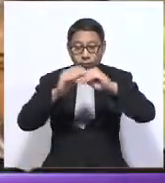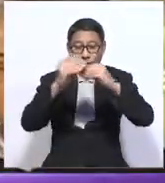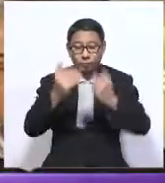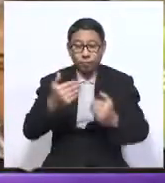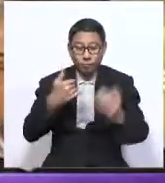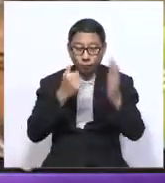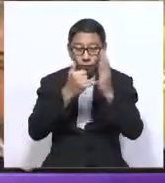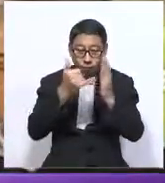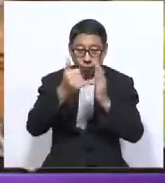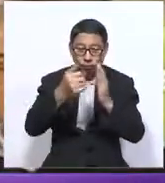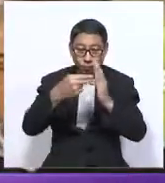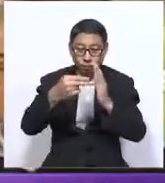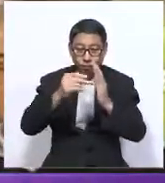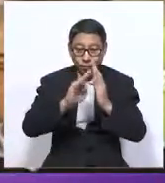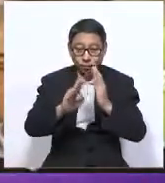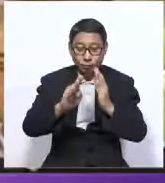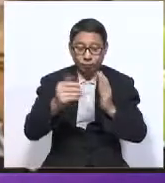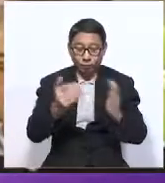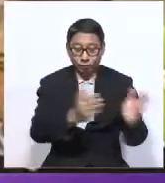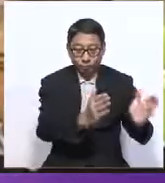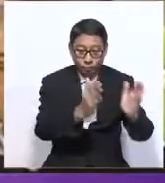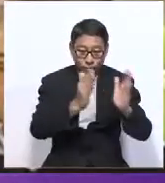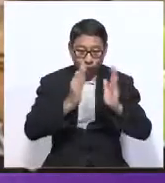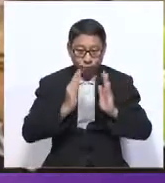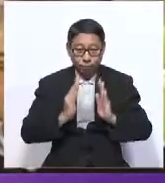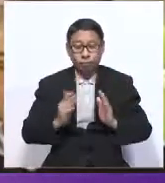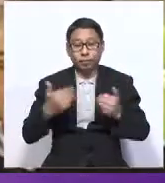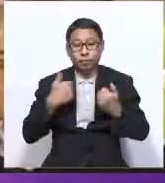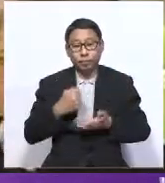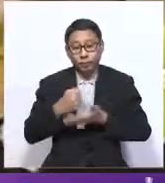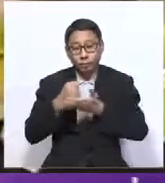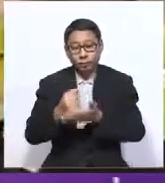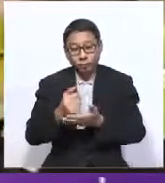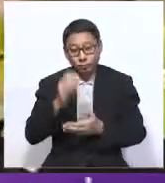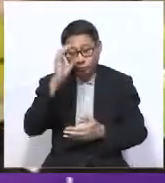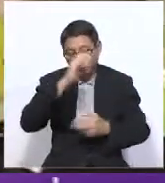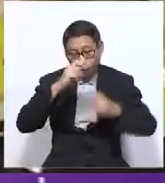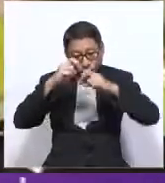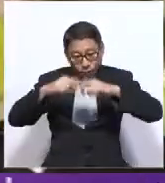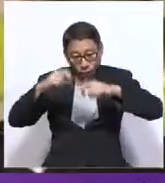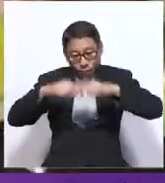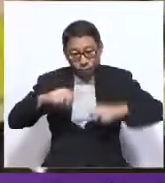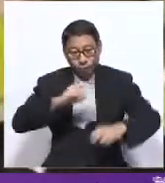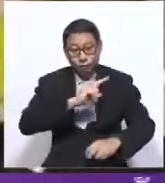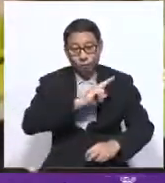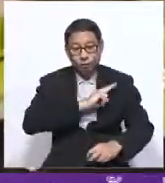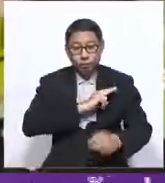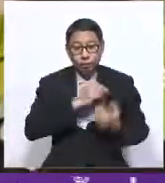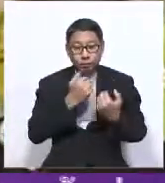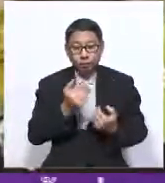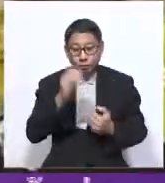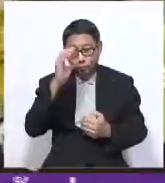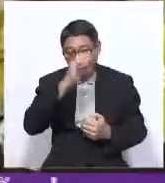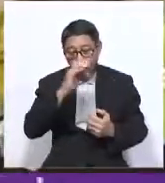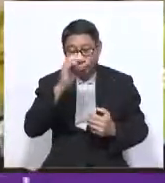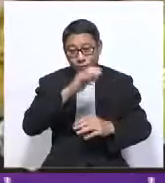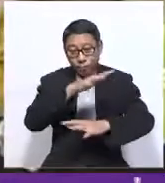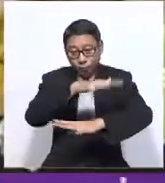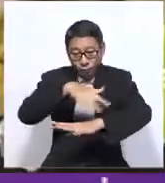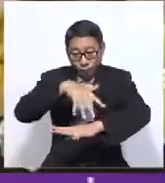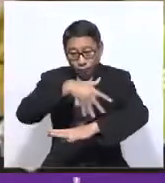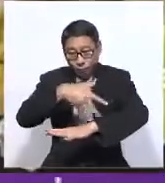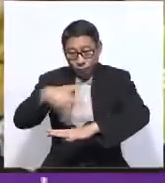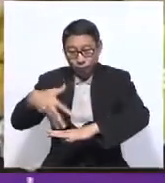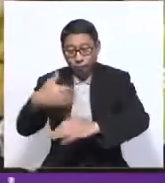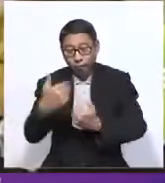จะต้องเกิดเป็นหนองบัวลำพูโมเดลค่ะแต่ว่าทุกคนก็ต้องช่วยกันค้นหาศักยภาพของตัวเองค้นหาศักยภาพของพื้นที่ด้ว